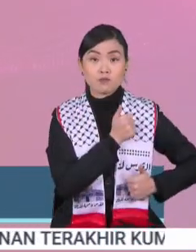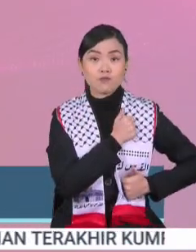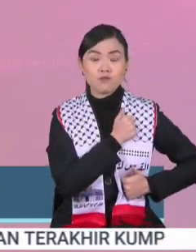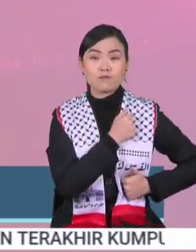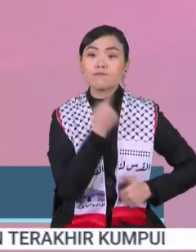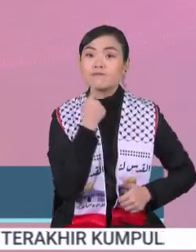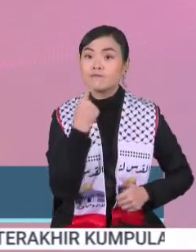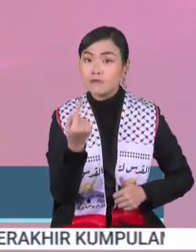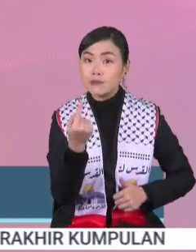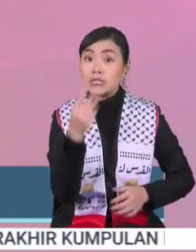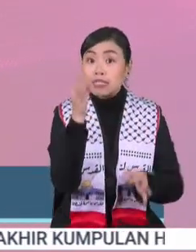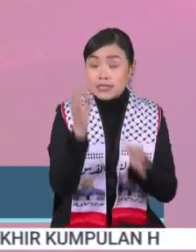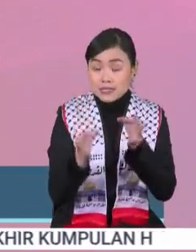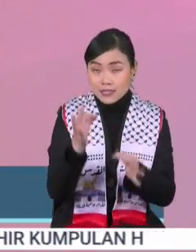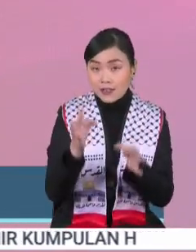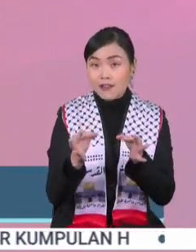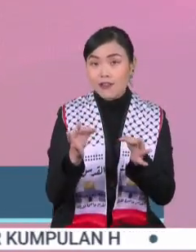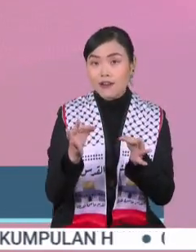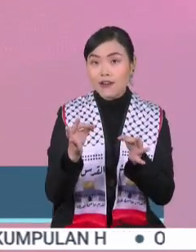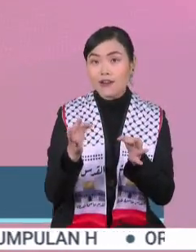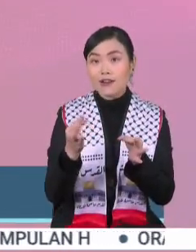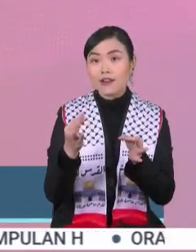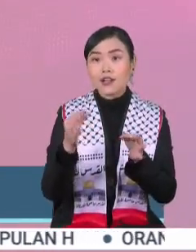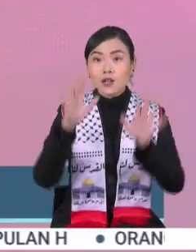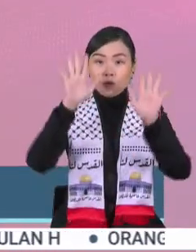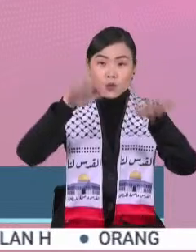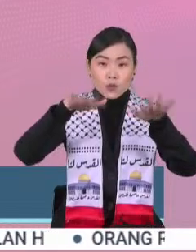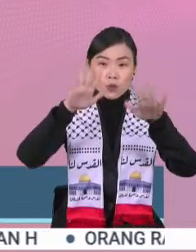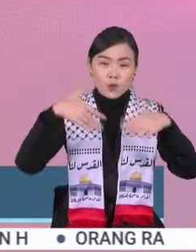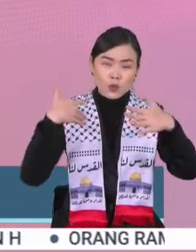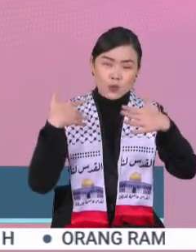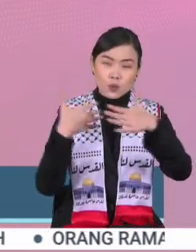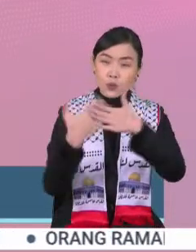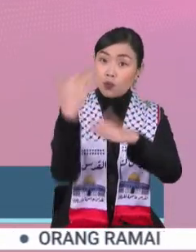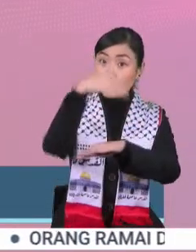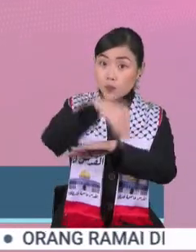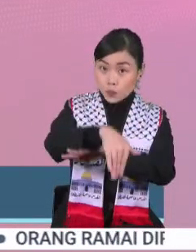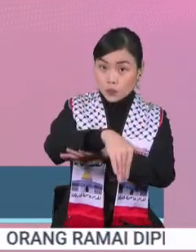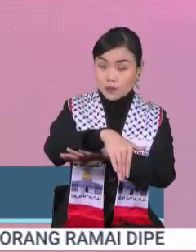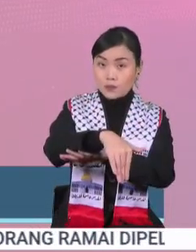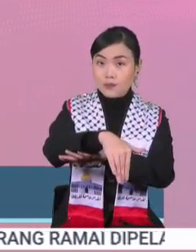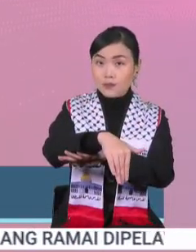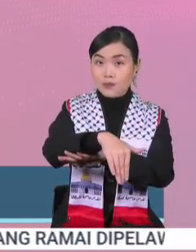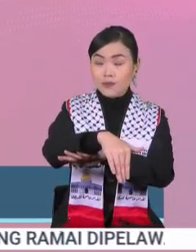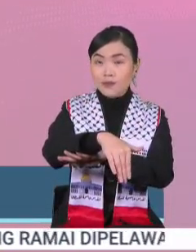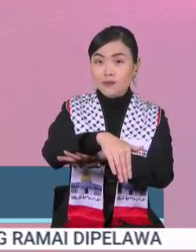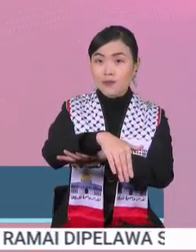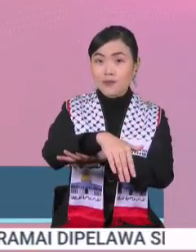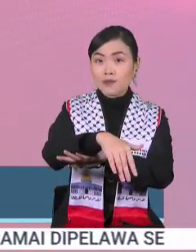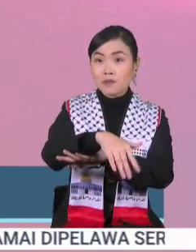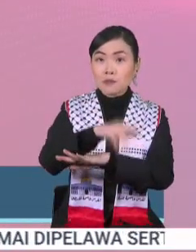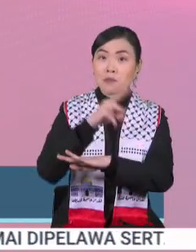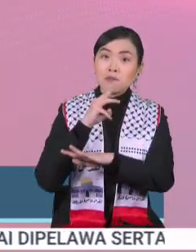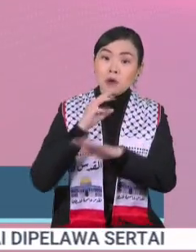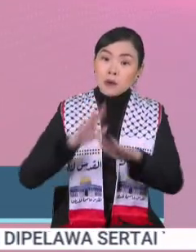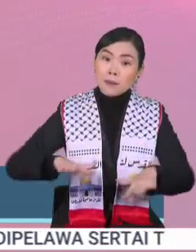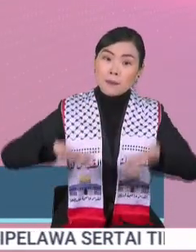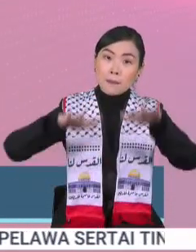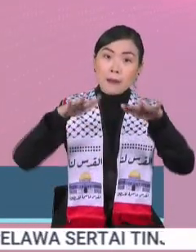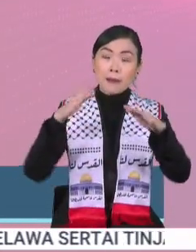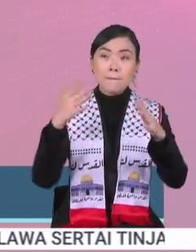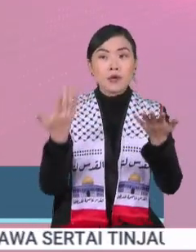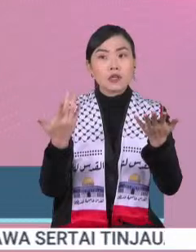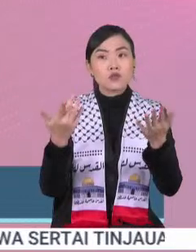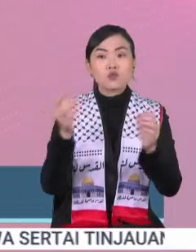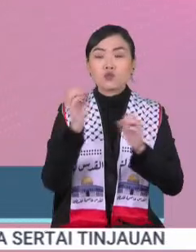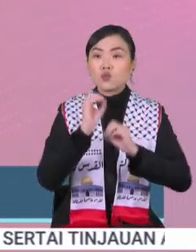temui sekiranya tidak berlaku hujan sehingga tengah malam ini puk terjas banjir dijangka akan dibenarkan